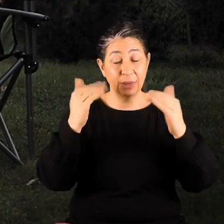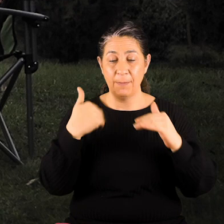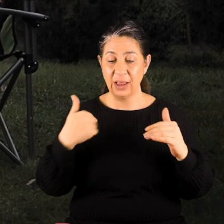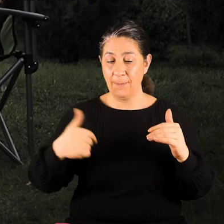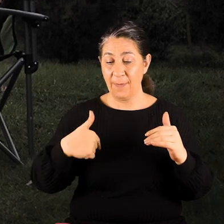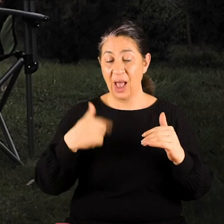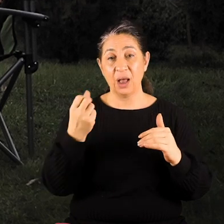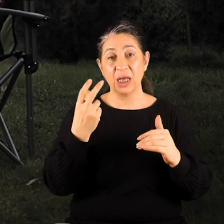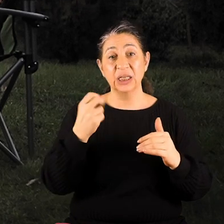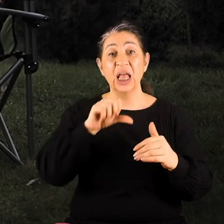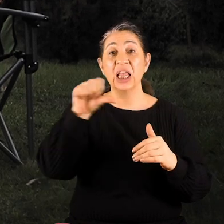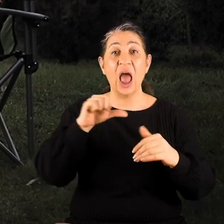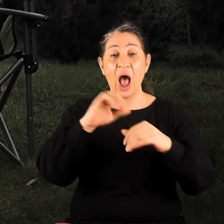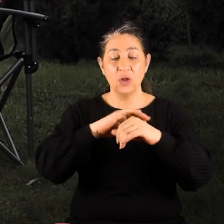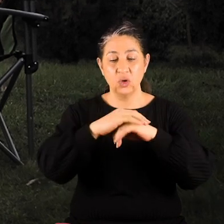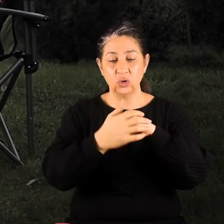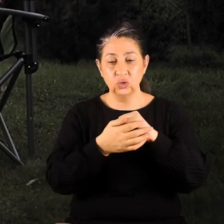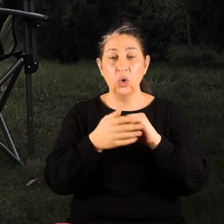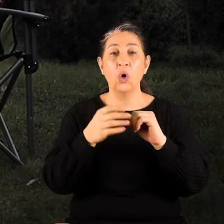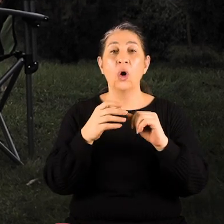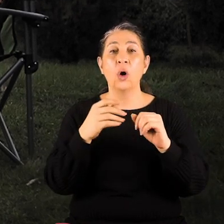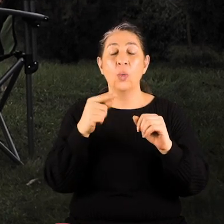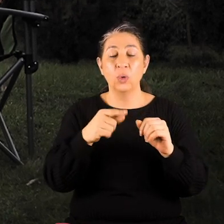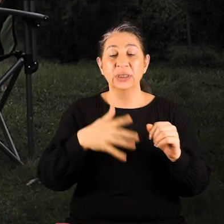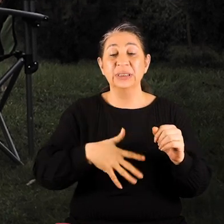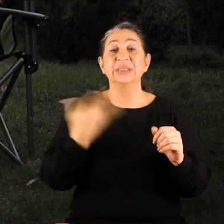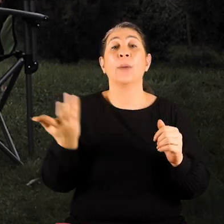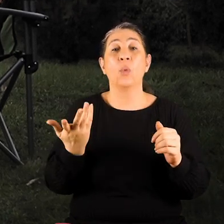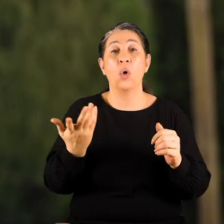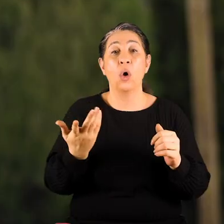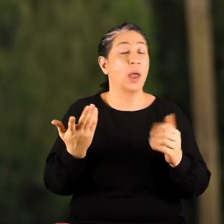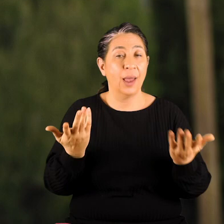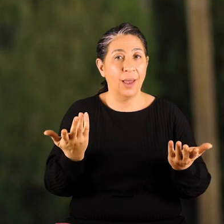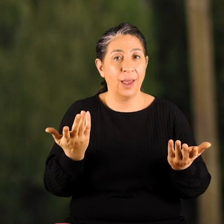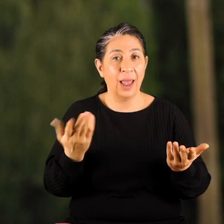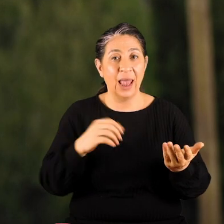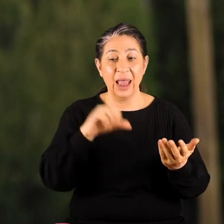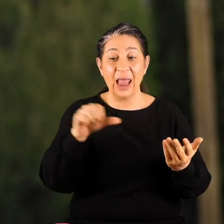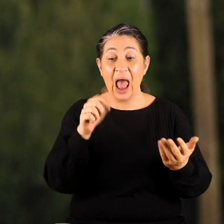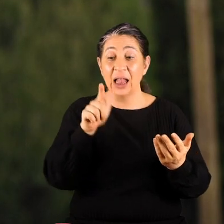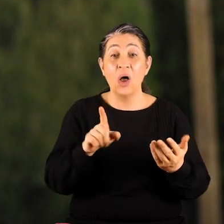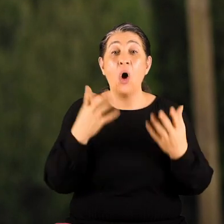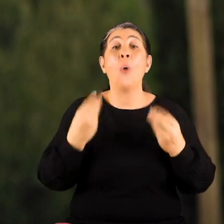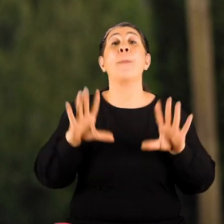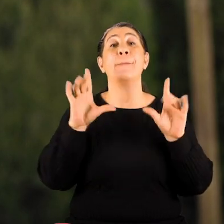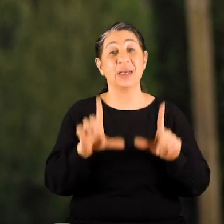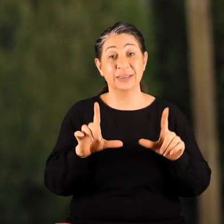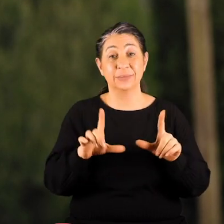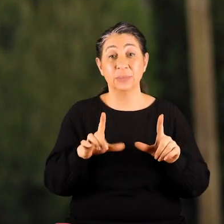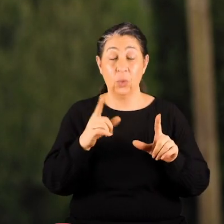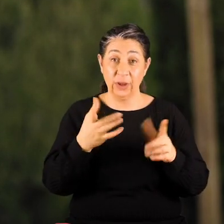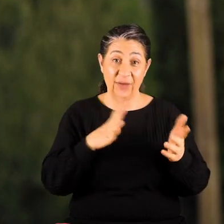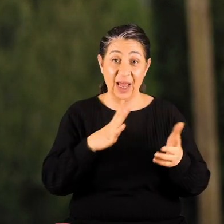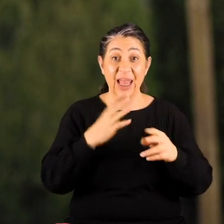meme kanseri var. Yağ dokusu östrojen salgılıyor ve bu istenmiyor vücutta. Dolayısıyla yağlı da olmamam gerekiyor. Zaten o